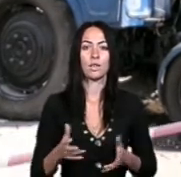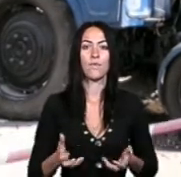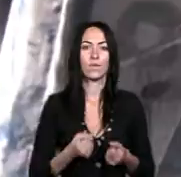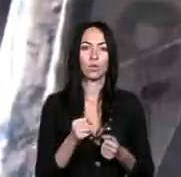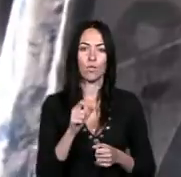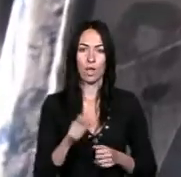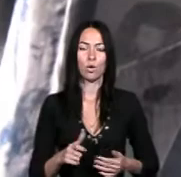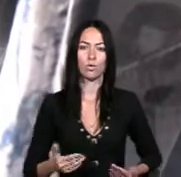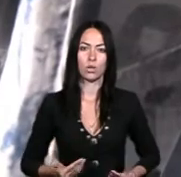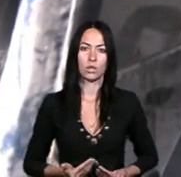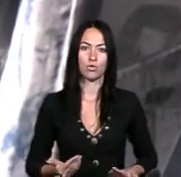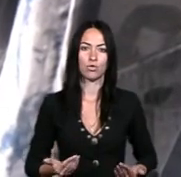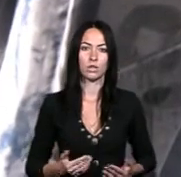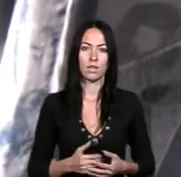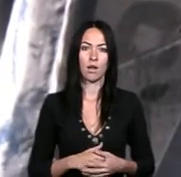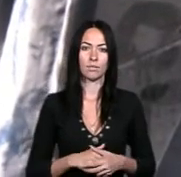людині життя.